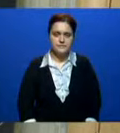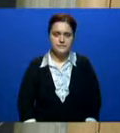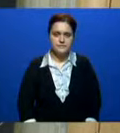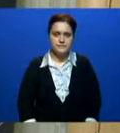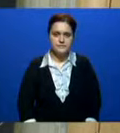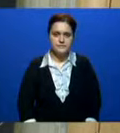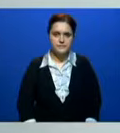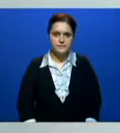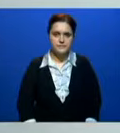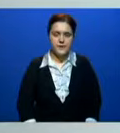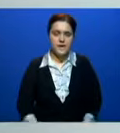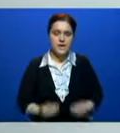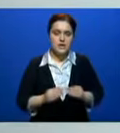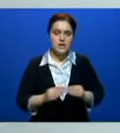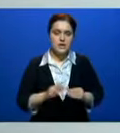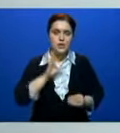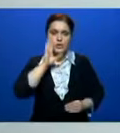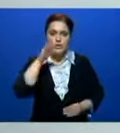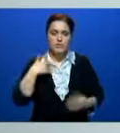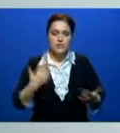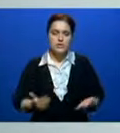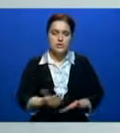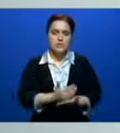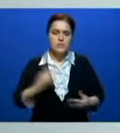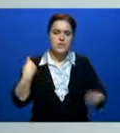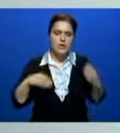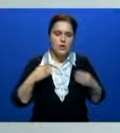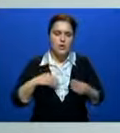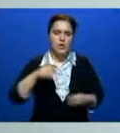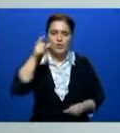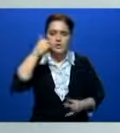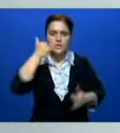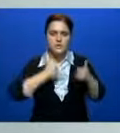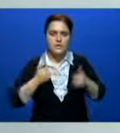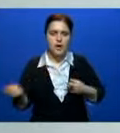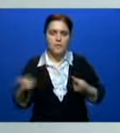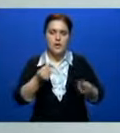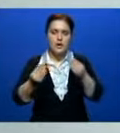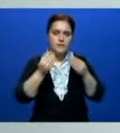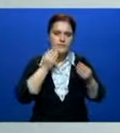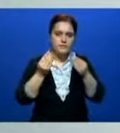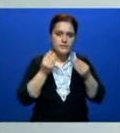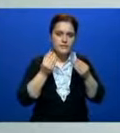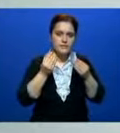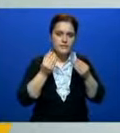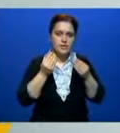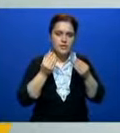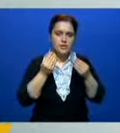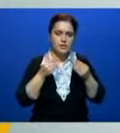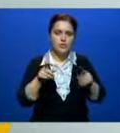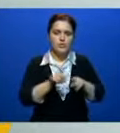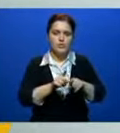Вот с 10 утра, получается, уже очень много мы собрали вещей. Люди звонят, приносят еду, приносят